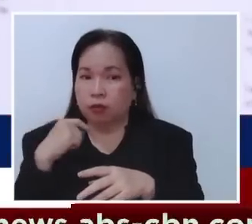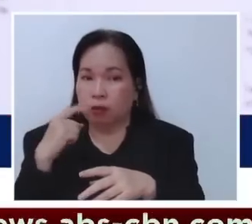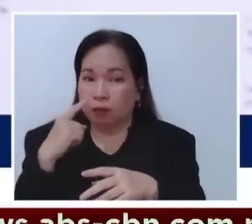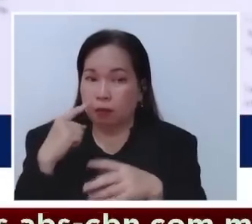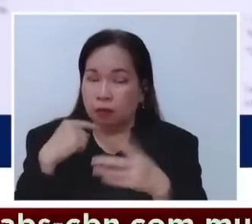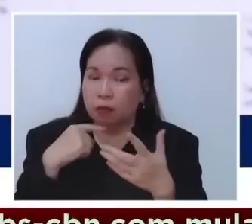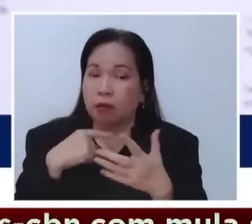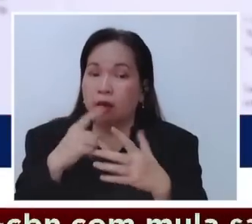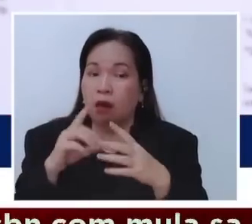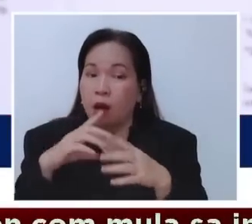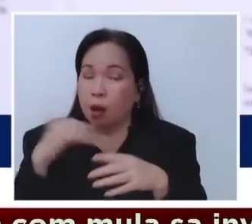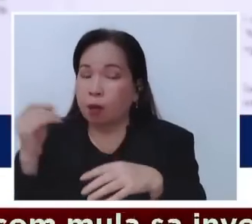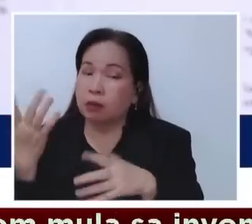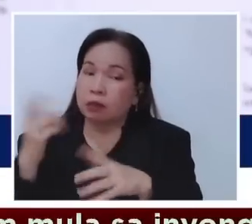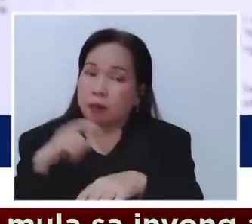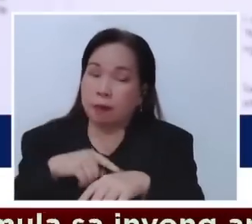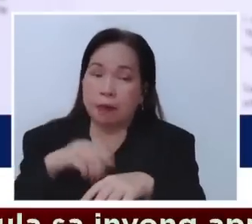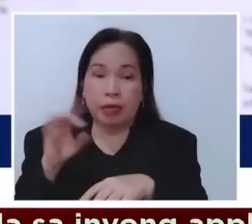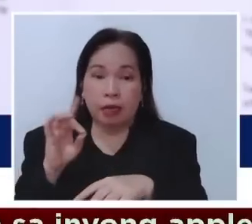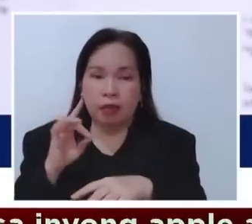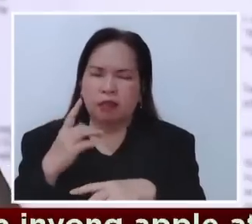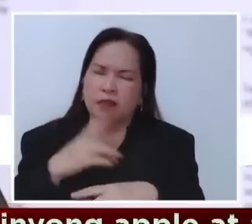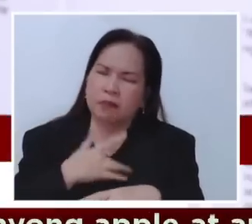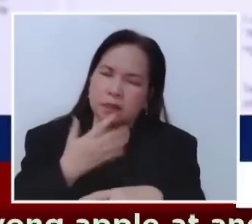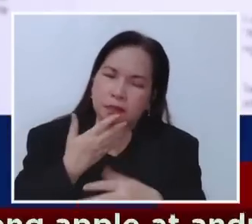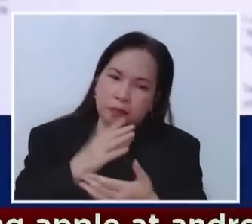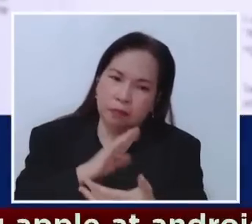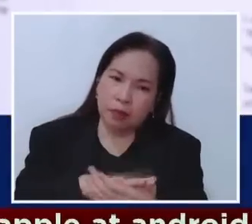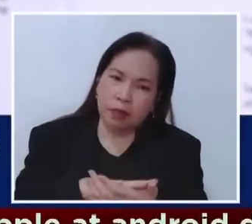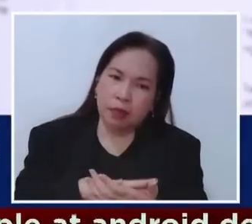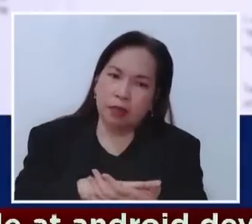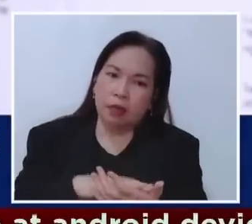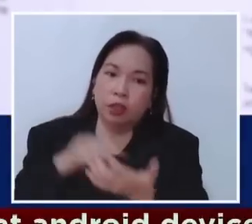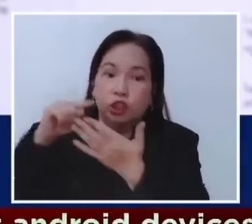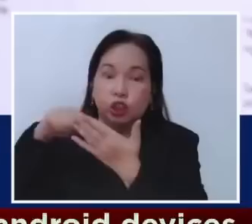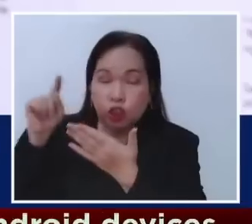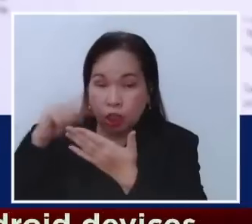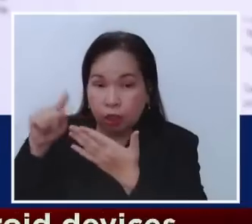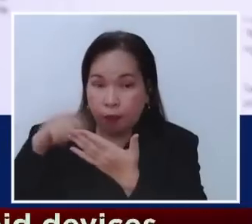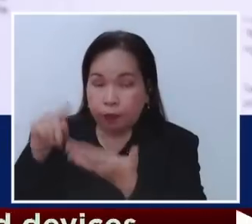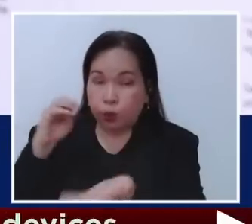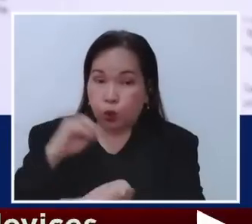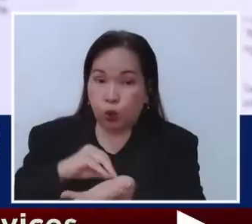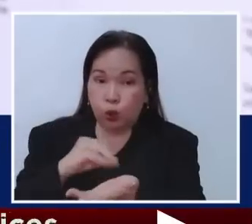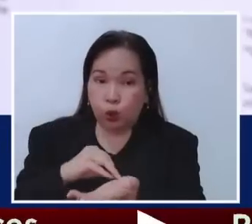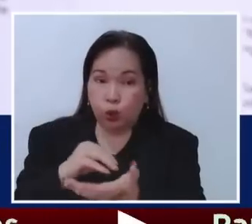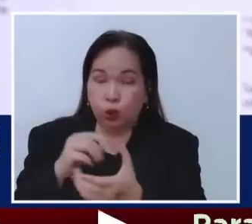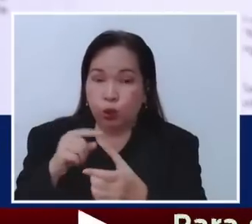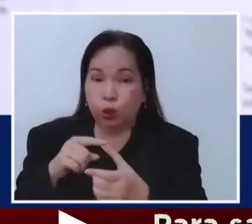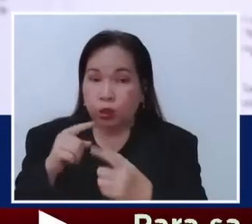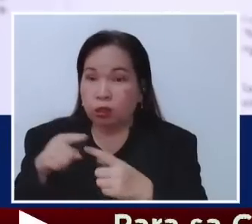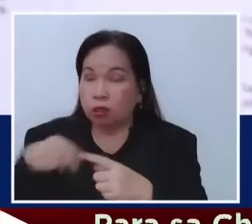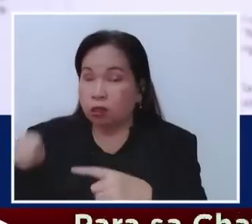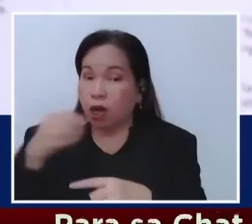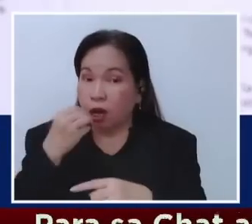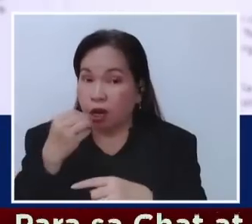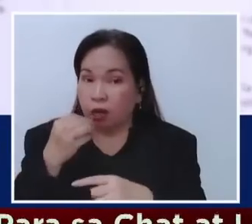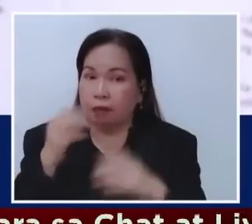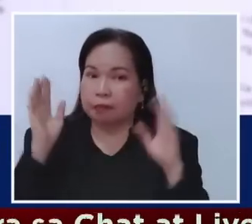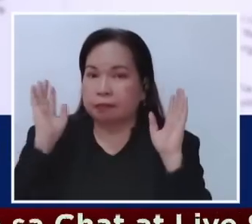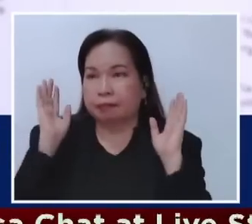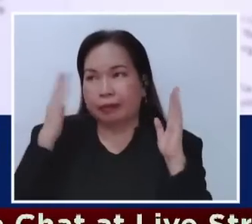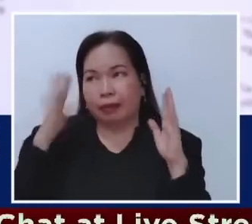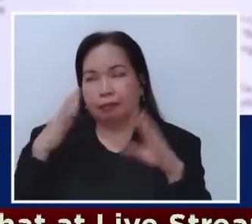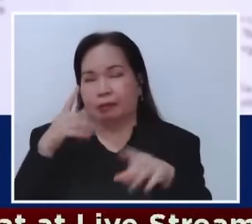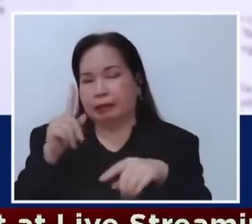lumabas siya around past 8 p.m. dahil masama ang pakiramdam at magpapacheck up. Yung subsequent acts na kumakain sa labas, wala akong mapaliwanag doon,